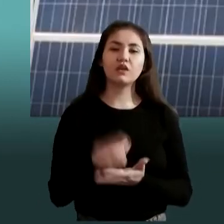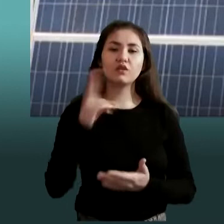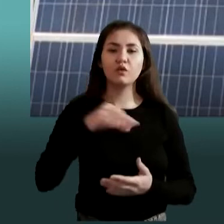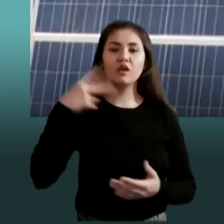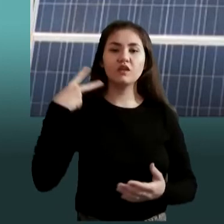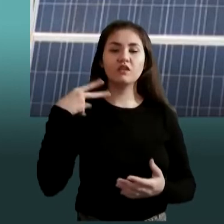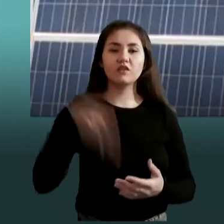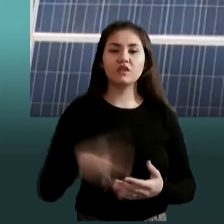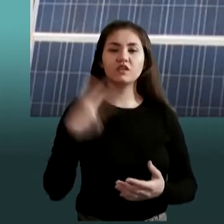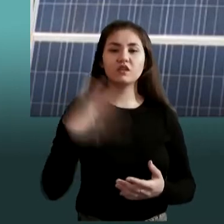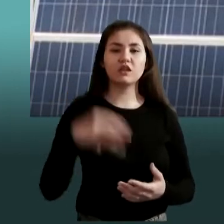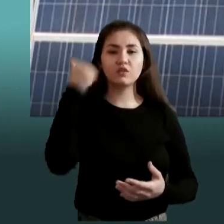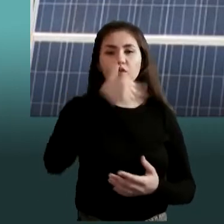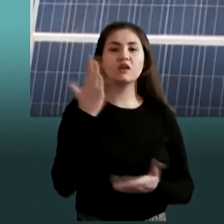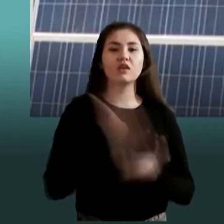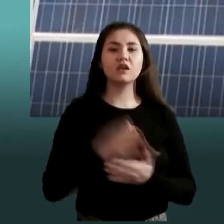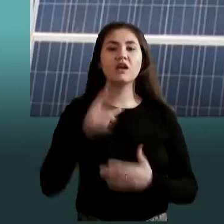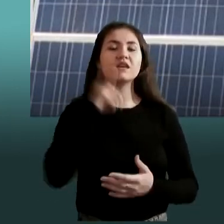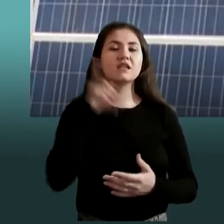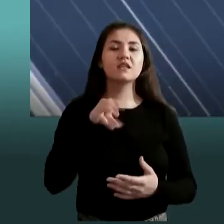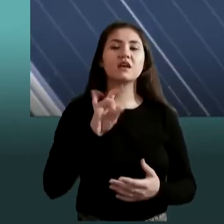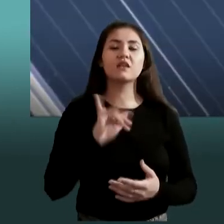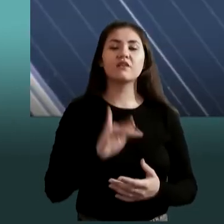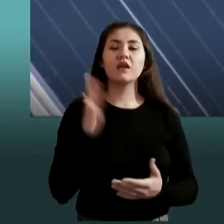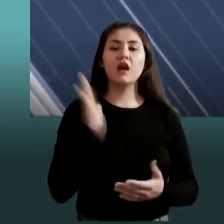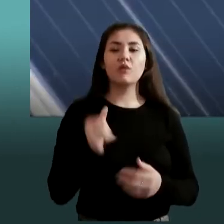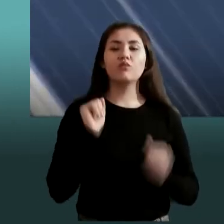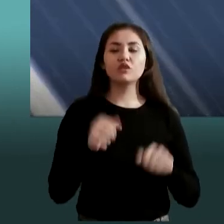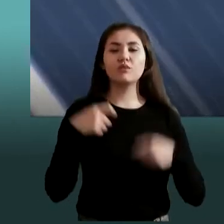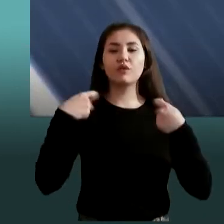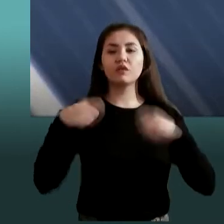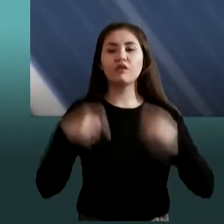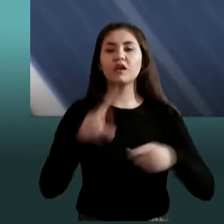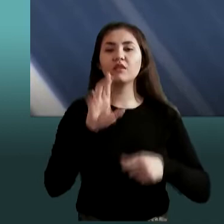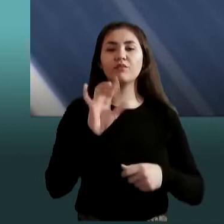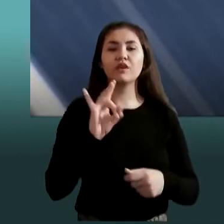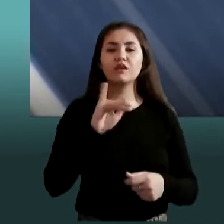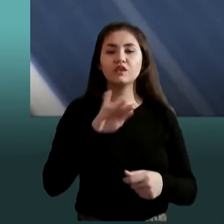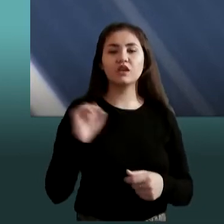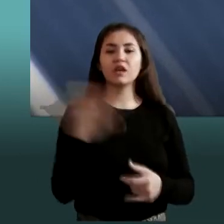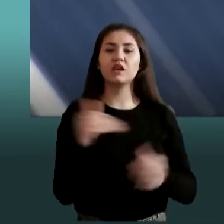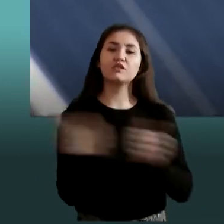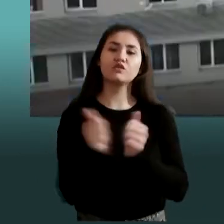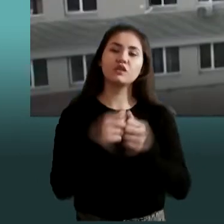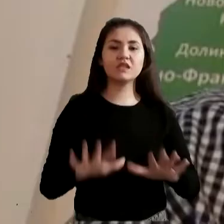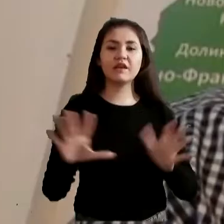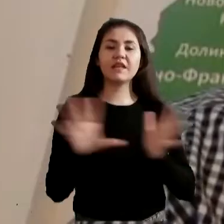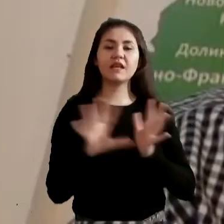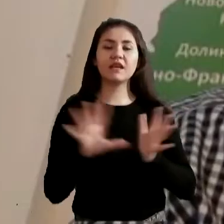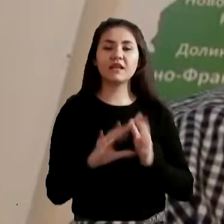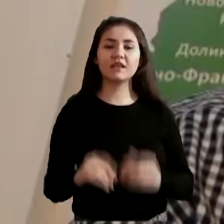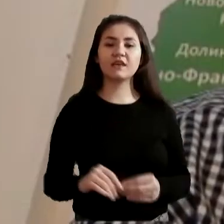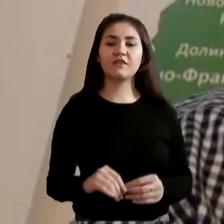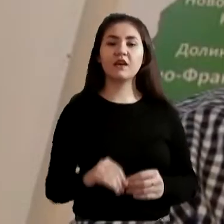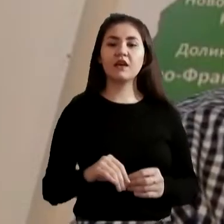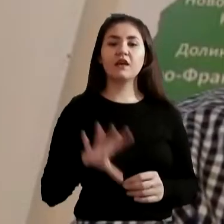року, допоки працює зелений тариф, а пізніше можна буде продавати на біржі або сусідам, або в інший спосіб. Перед тим,